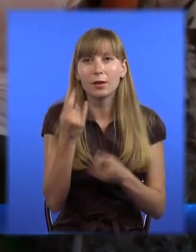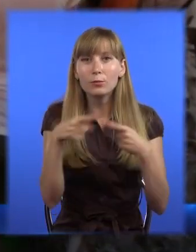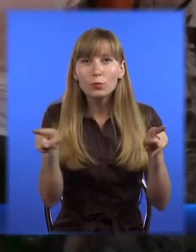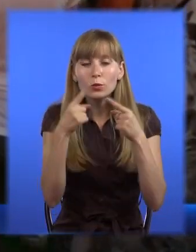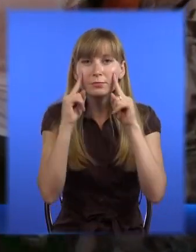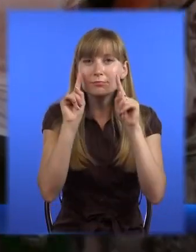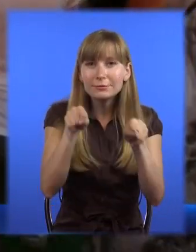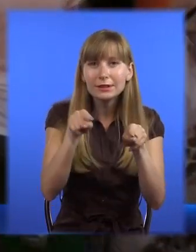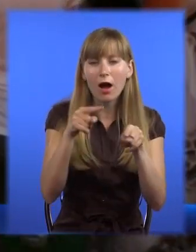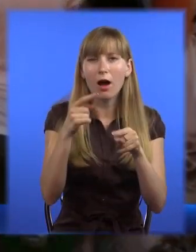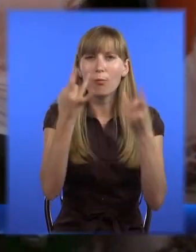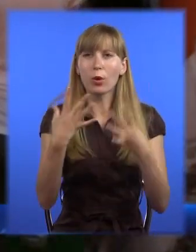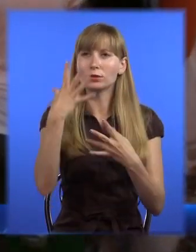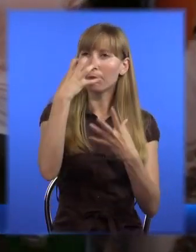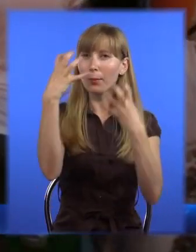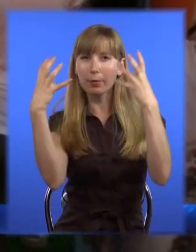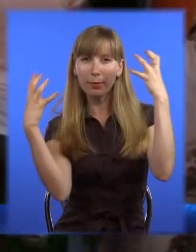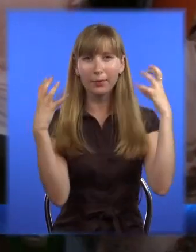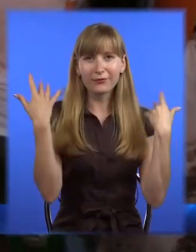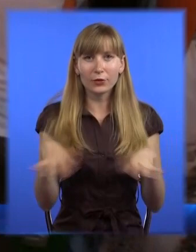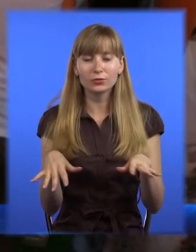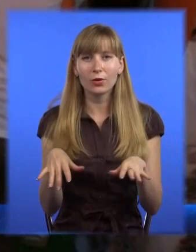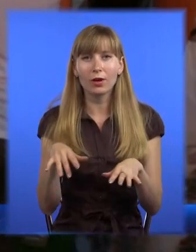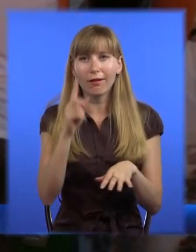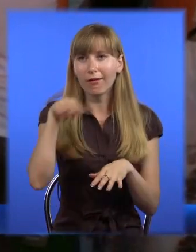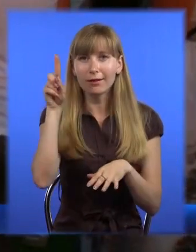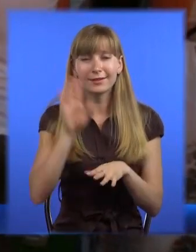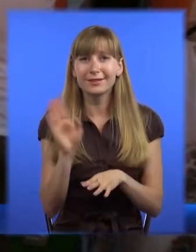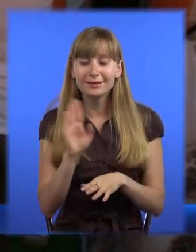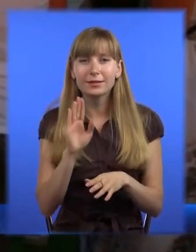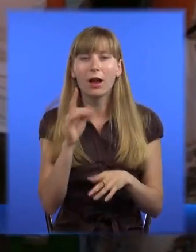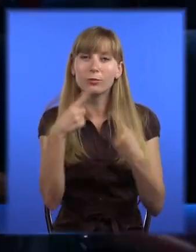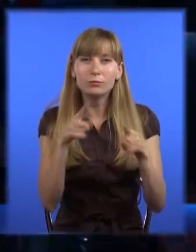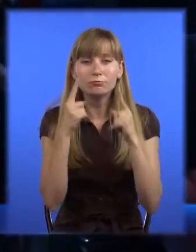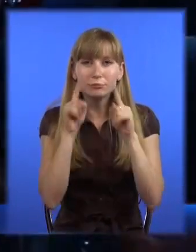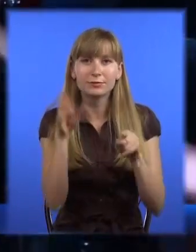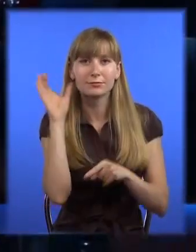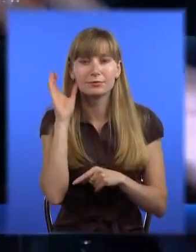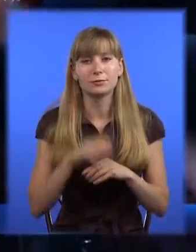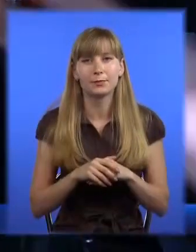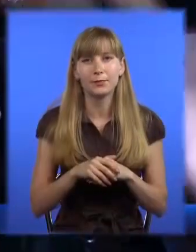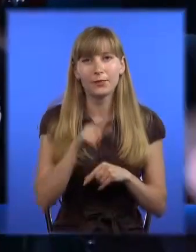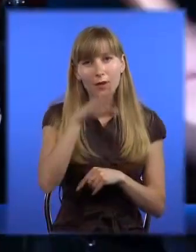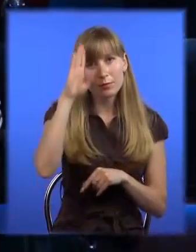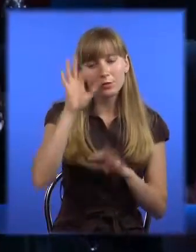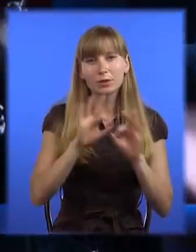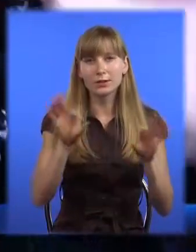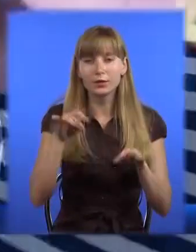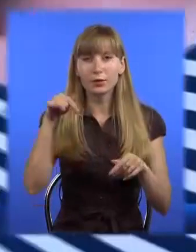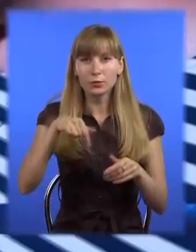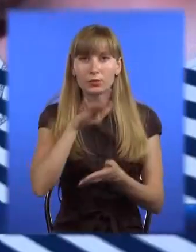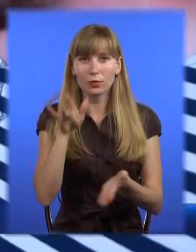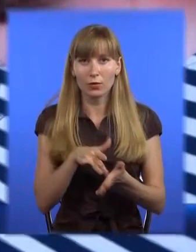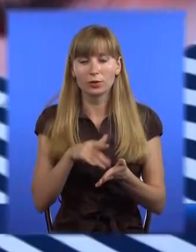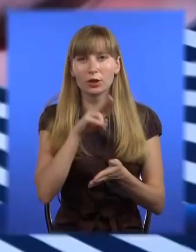приходять послухати музику, а не поділити ефектні фотографії, тоді це було б здорово. Парубок запевняє, у нашому місті джаз не просто